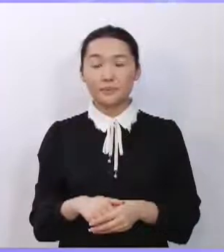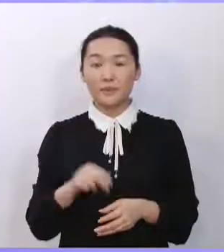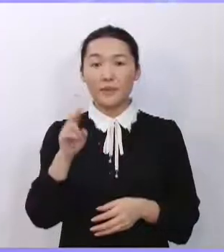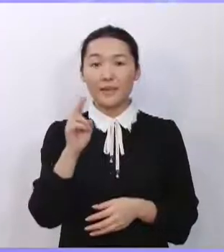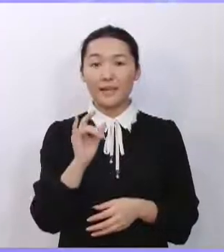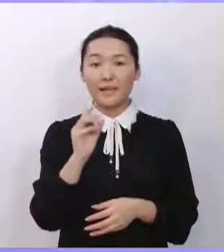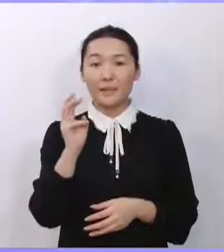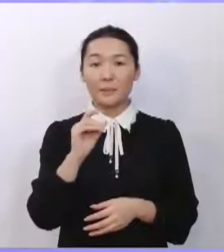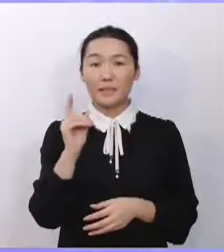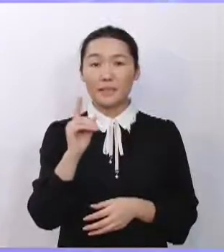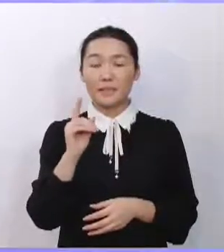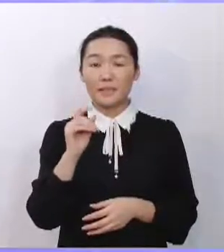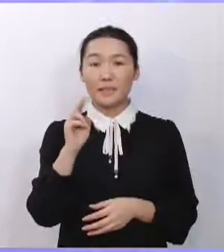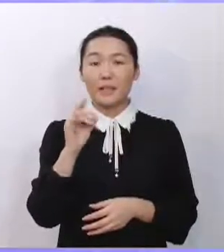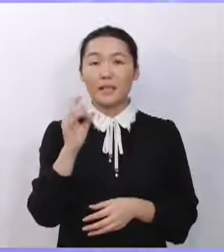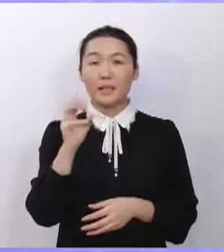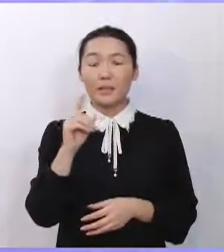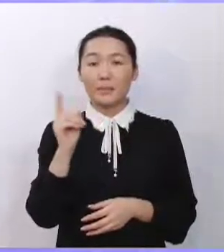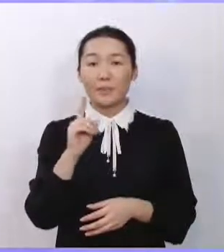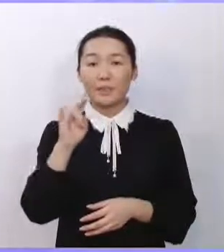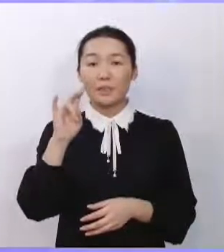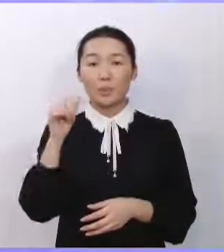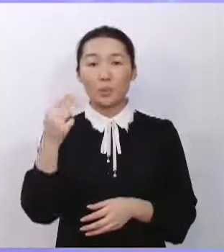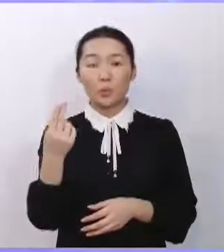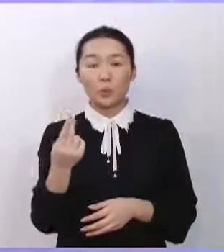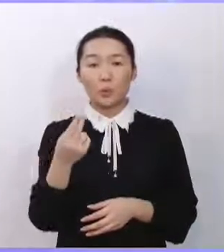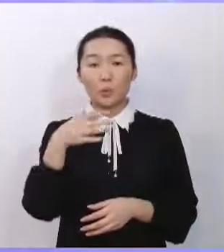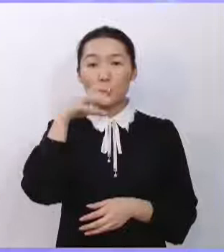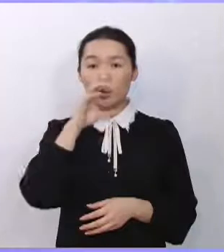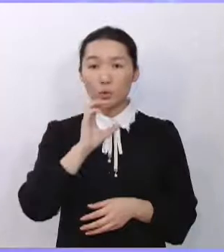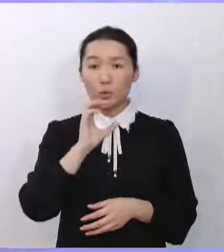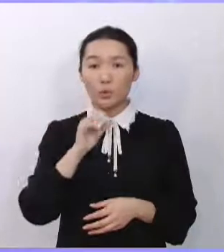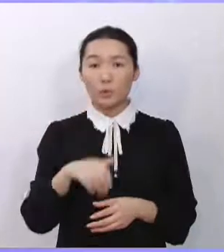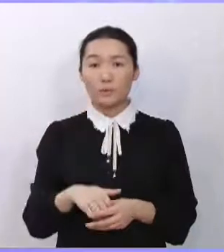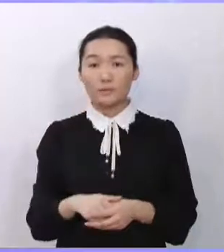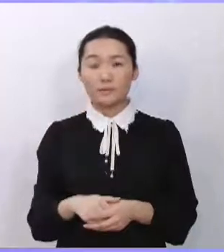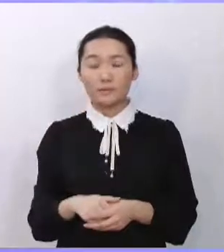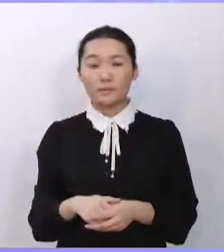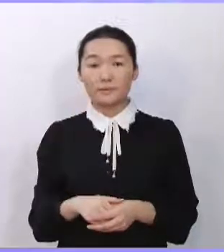Кымыз. Кымыз улуттук жагымдуу суусундук.